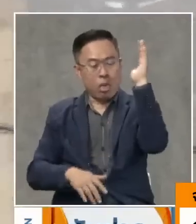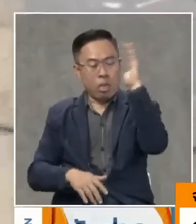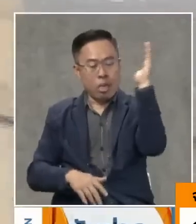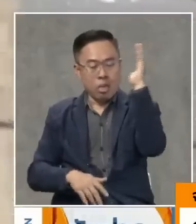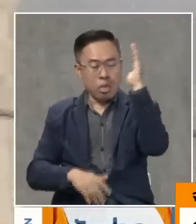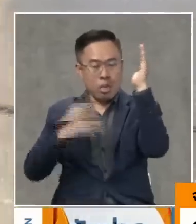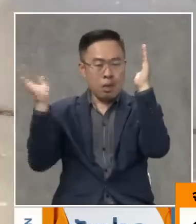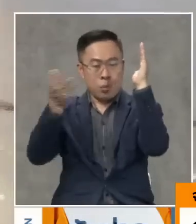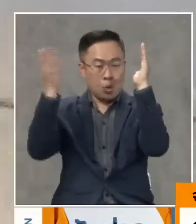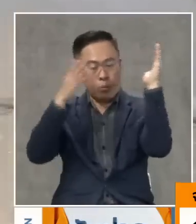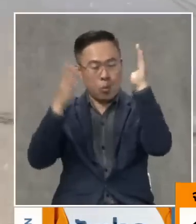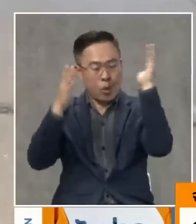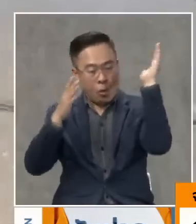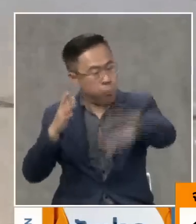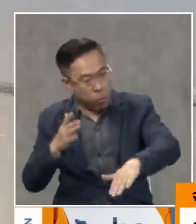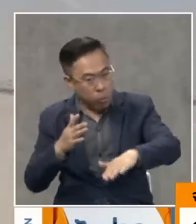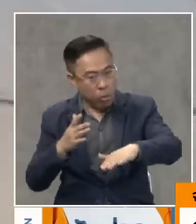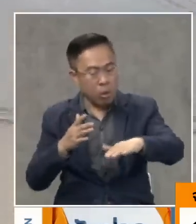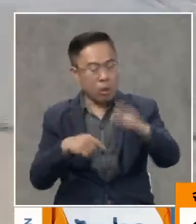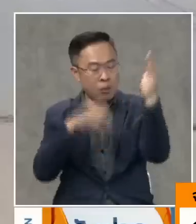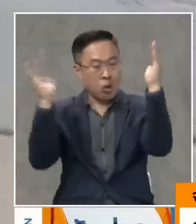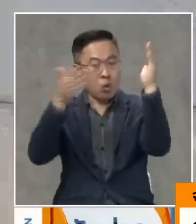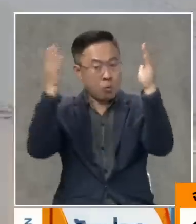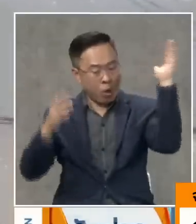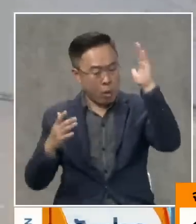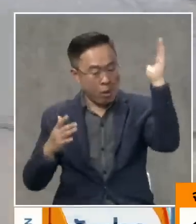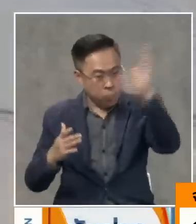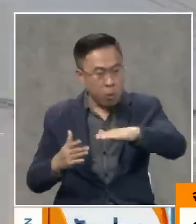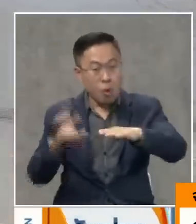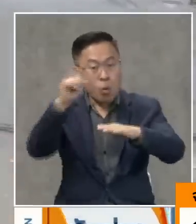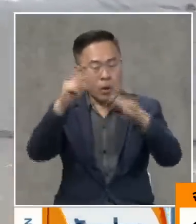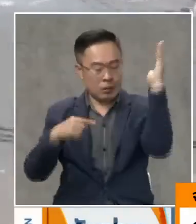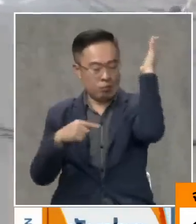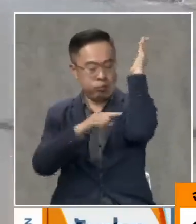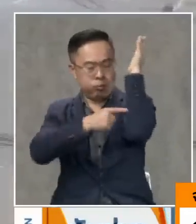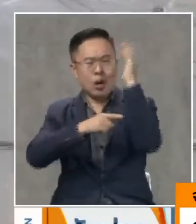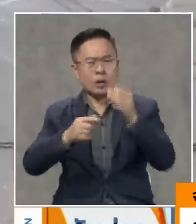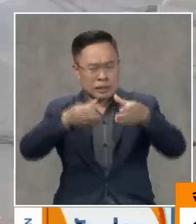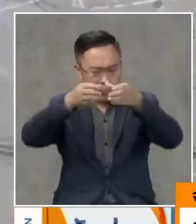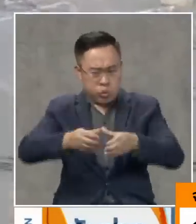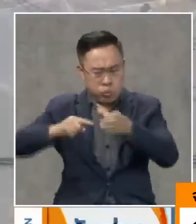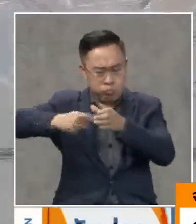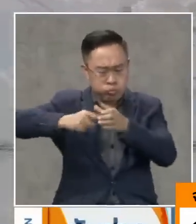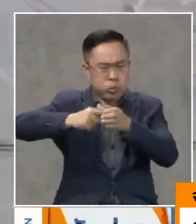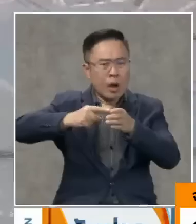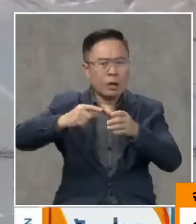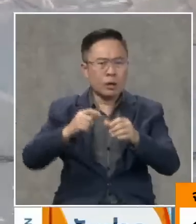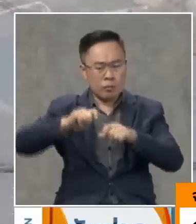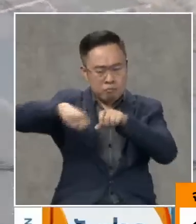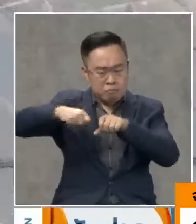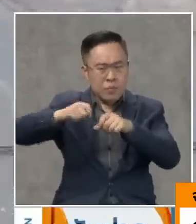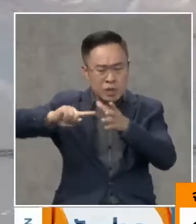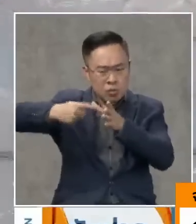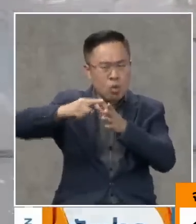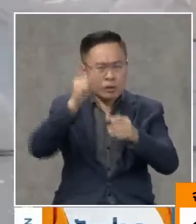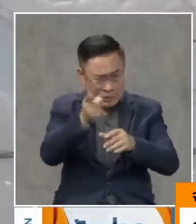พ9ต้นรวมถึงตำบลโก่งธนูนะคะเสียหายเดือดร้อน 2,000 กว่าครัวเรือนค่ะเพราะว่าไฟดับเสาไฟฟ้า